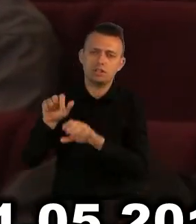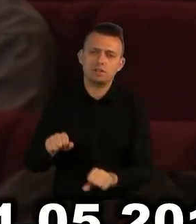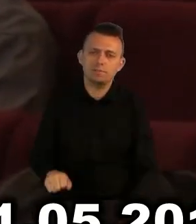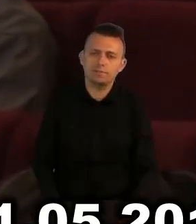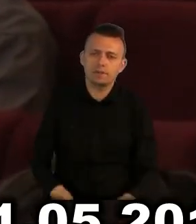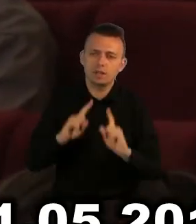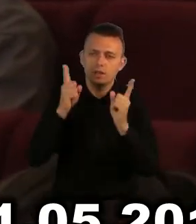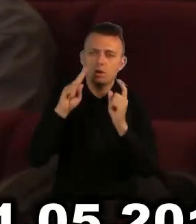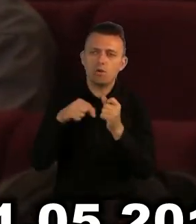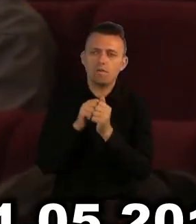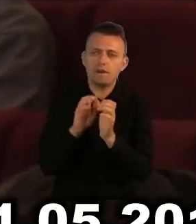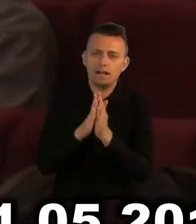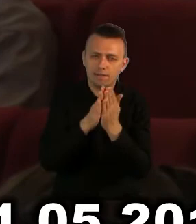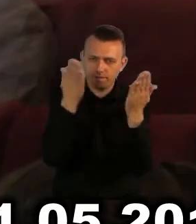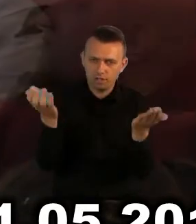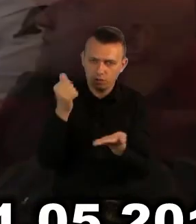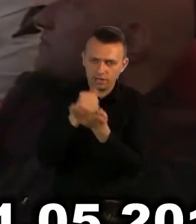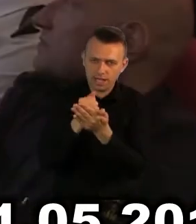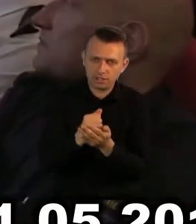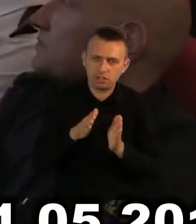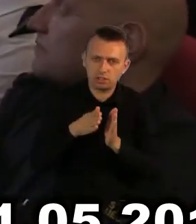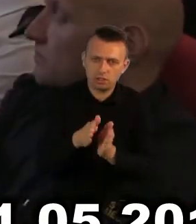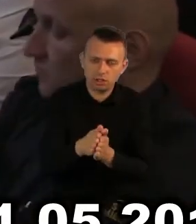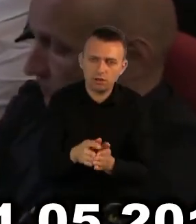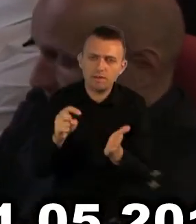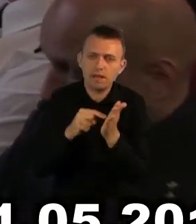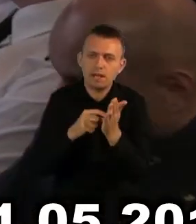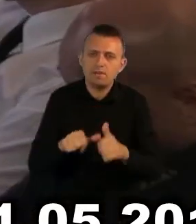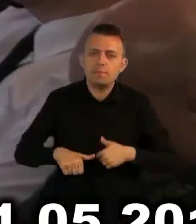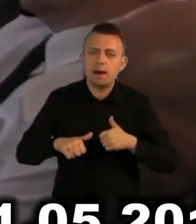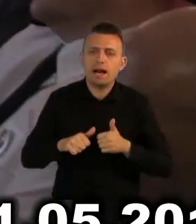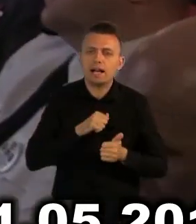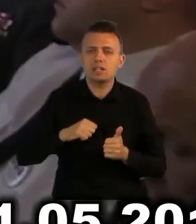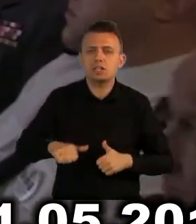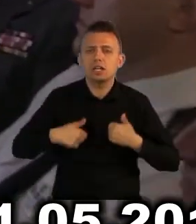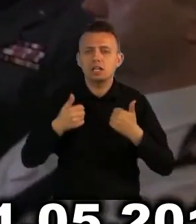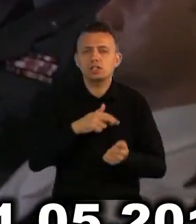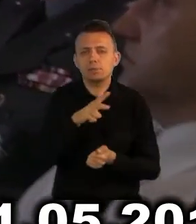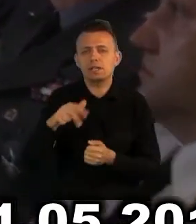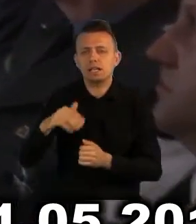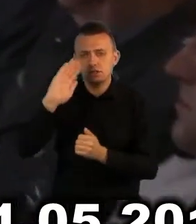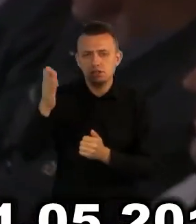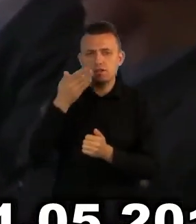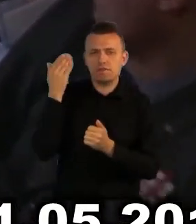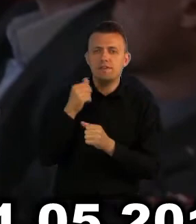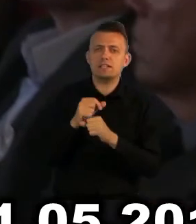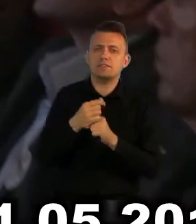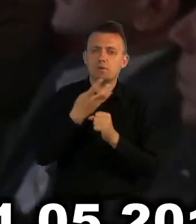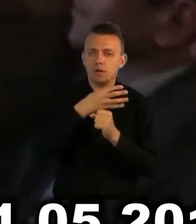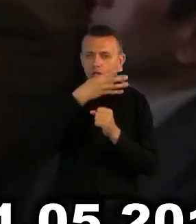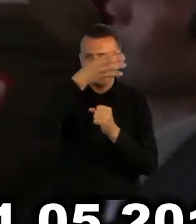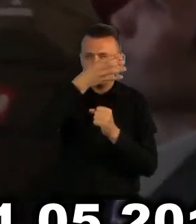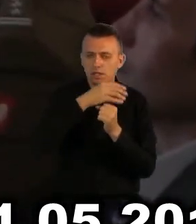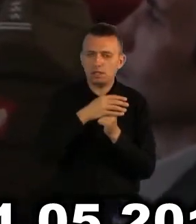kodeksie drogowym bowiem wymaga się od was jako obywateli, abyście to do wypadków zwali pogotowie i policji. Módlcie się jeszcze poza tym